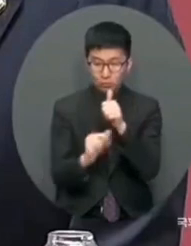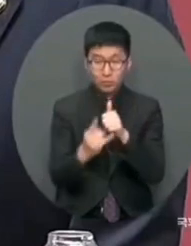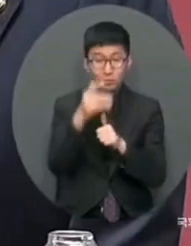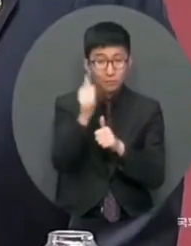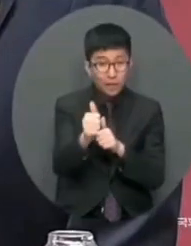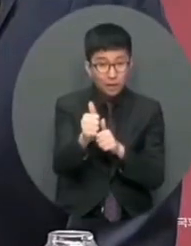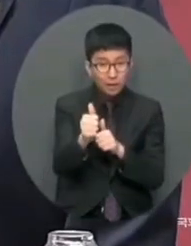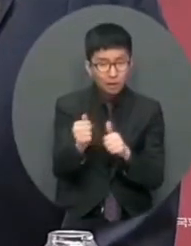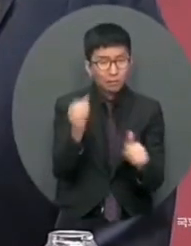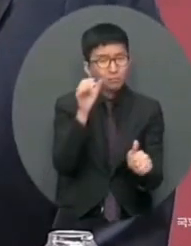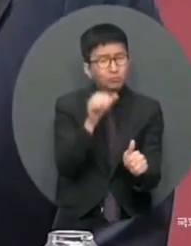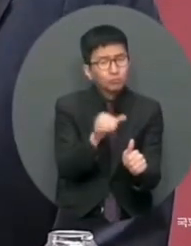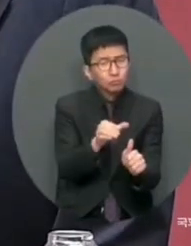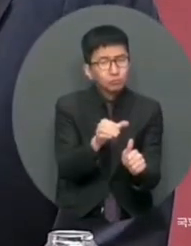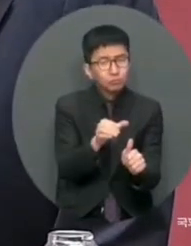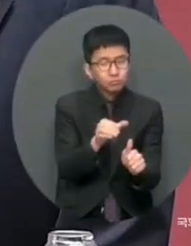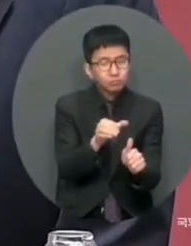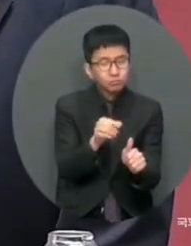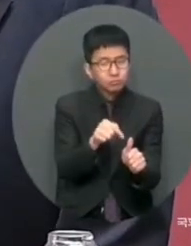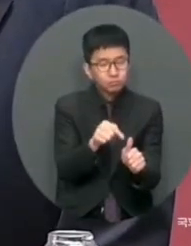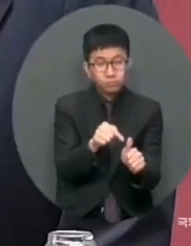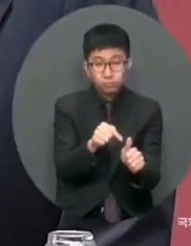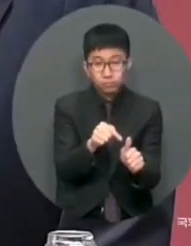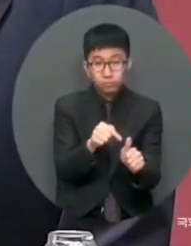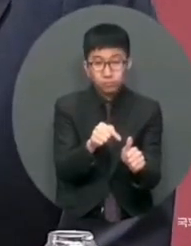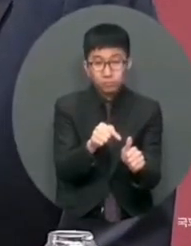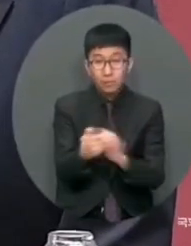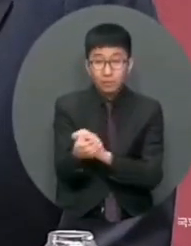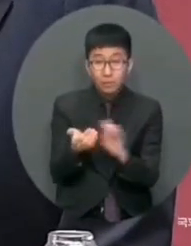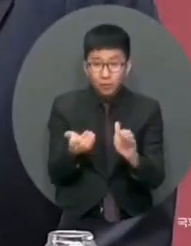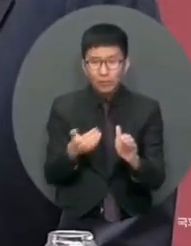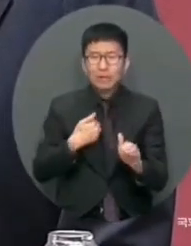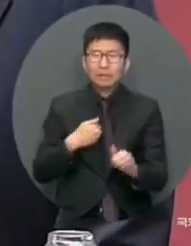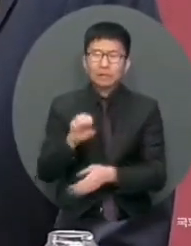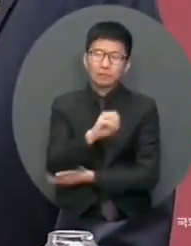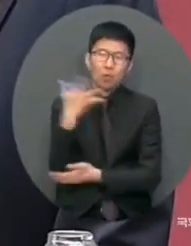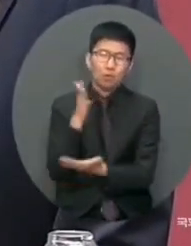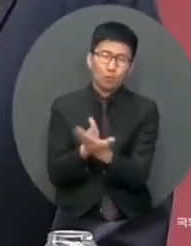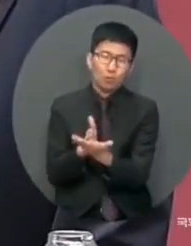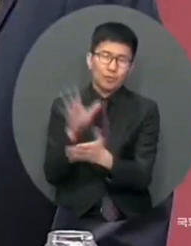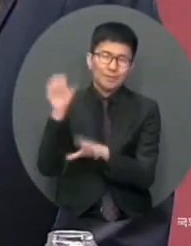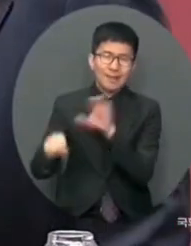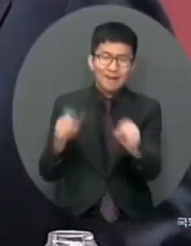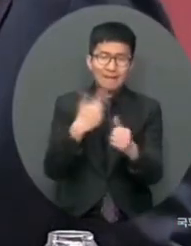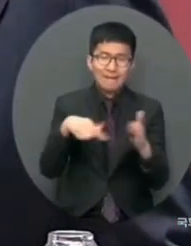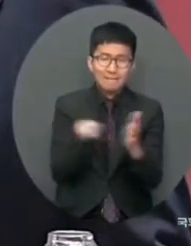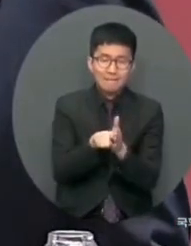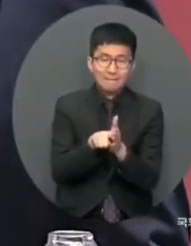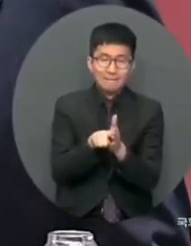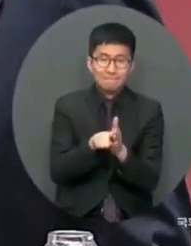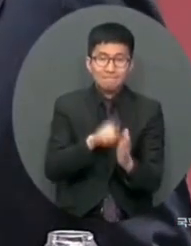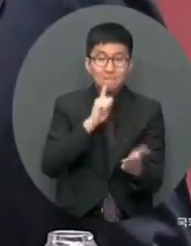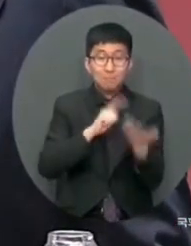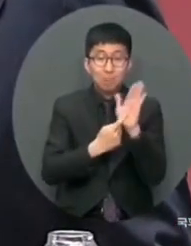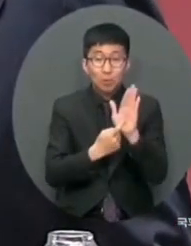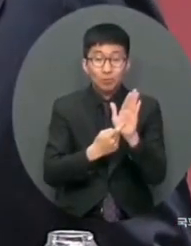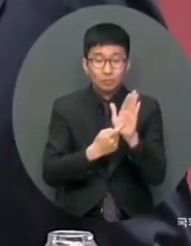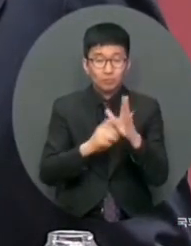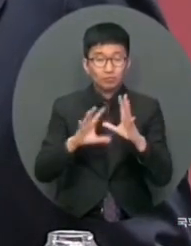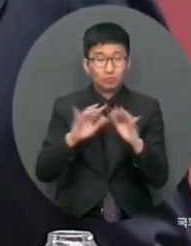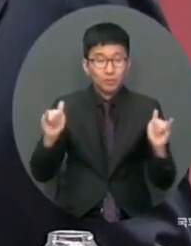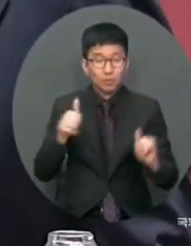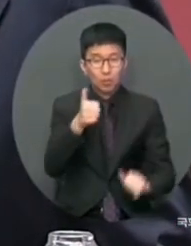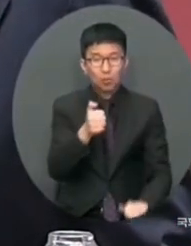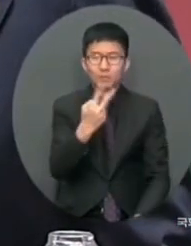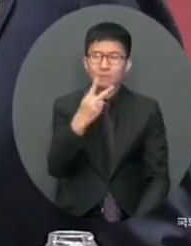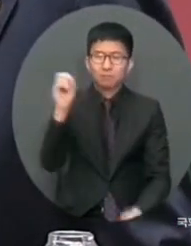언론 장악 의도 있는 잘못된 인사다라는 국민의 여론이 55.4%가 나왔습니다. 이걸 보시니까